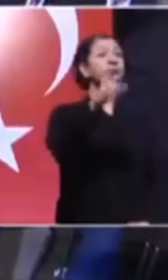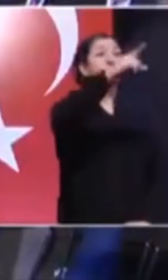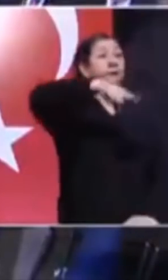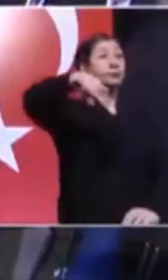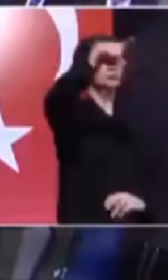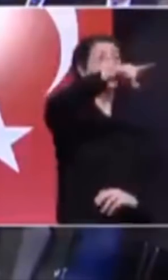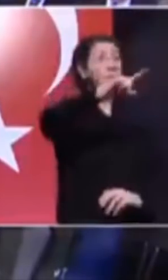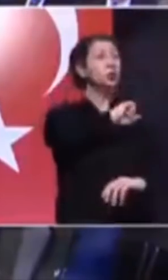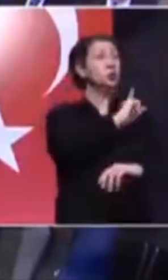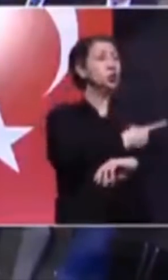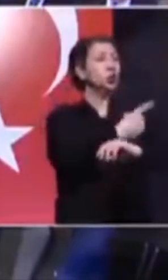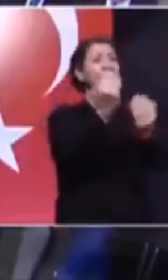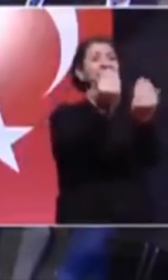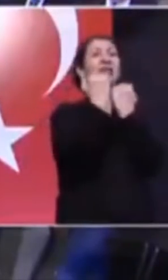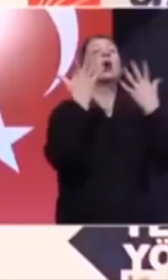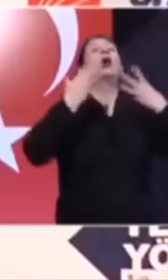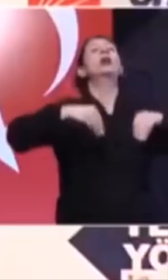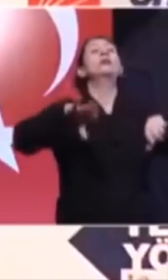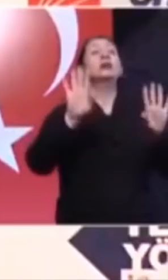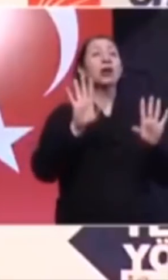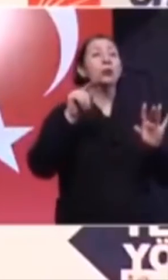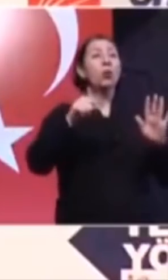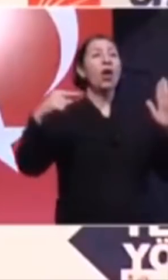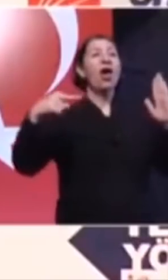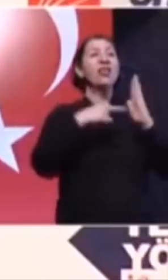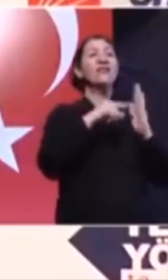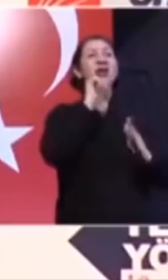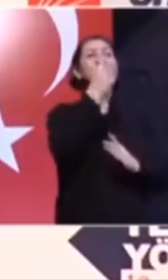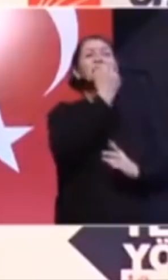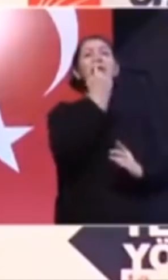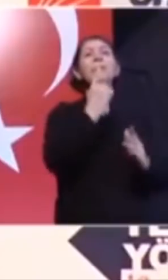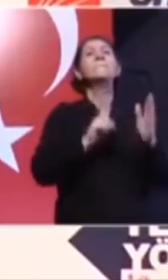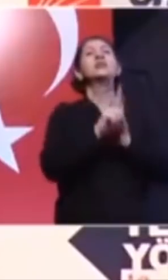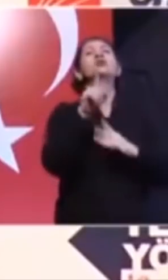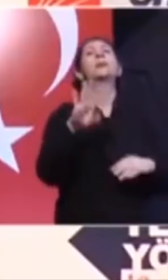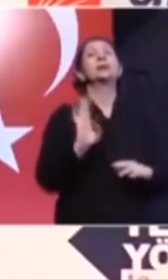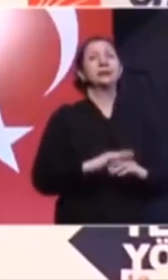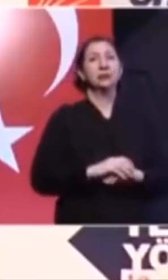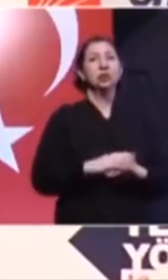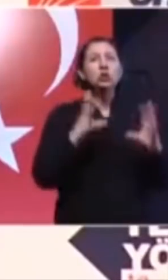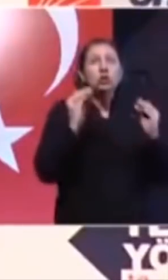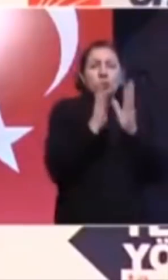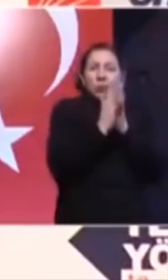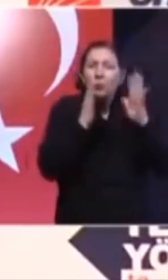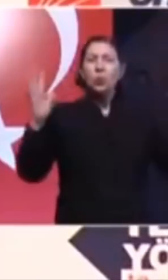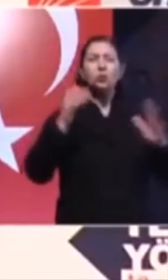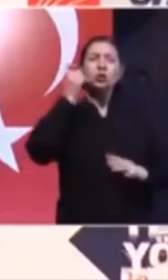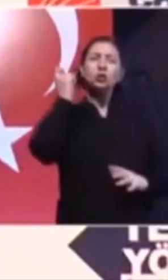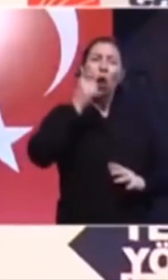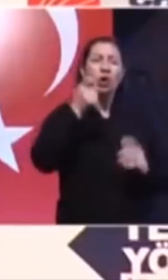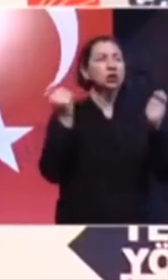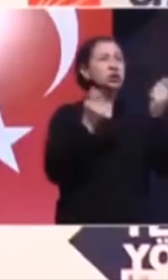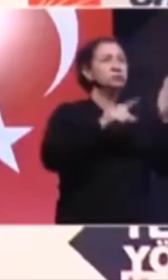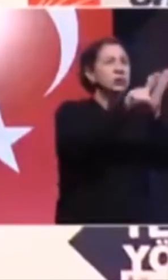Sizlerin gücü ve desteği olmadan bu hedeflerin hiçbirini başaramayız. Çok büyük, zorlu